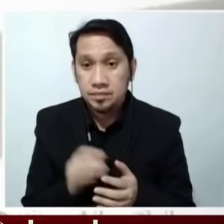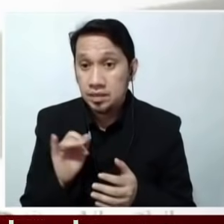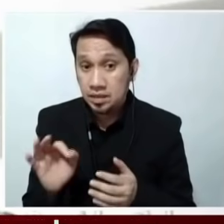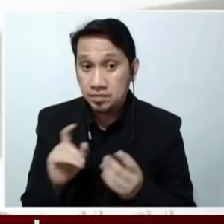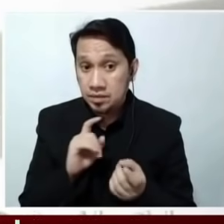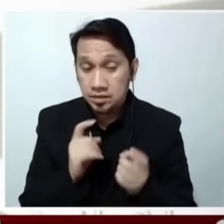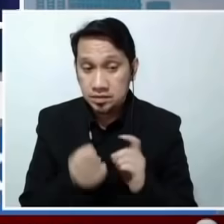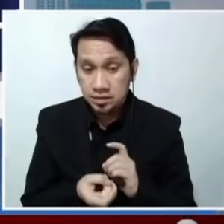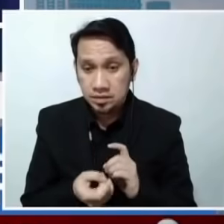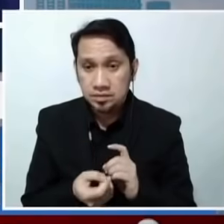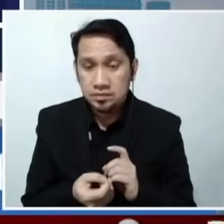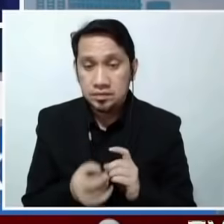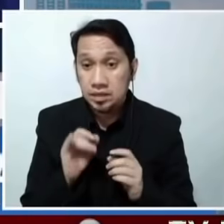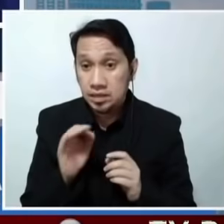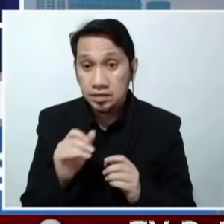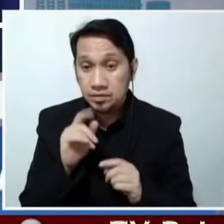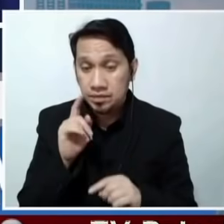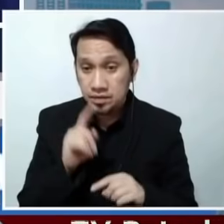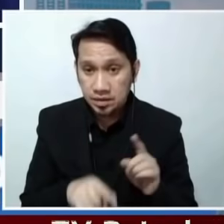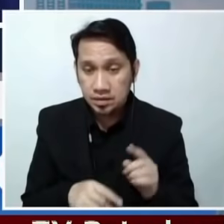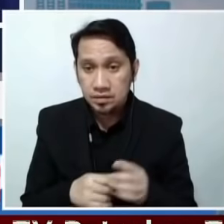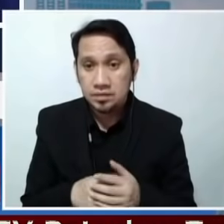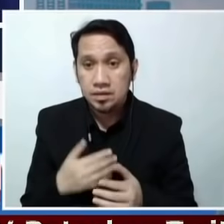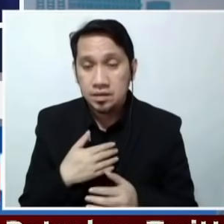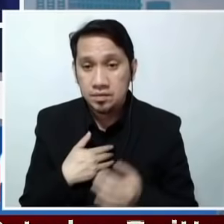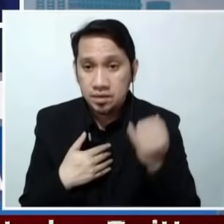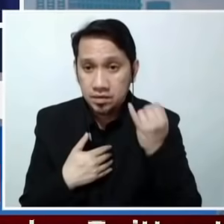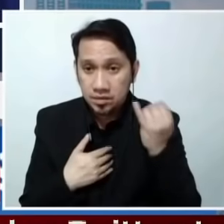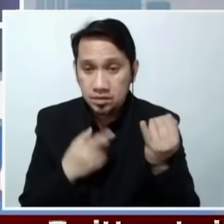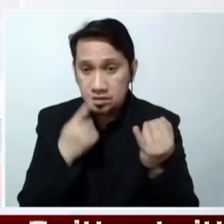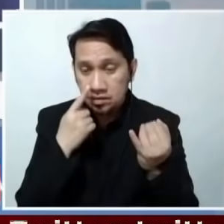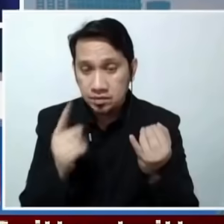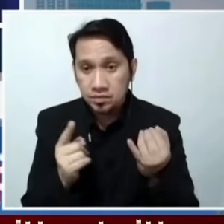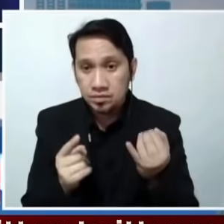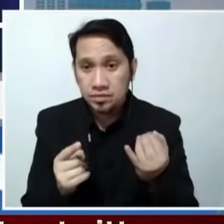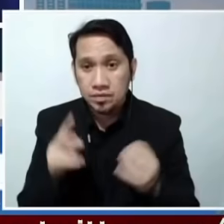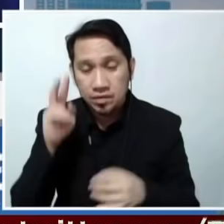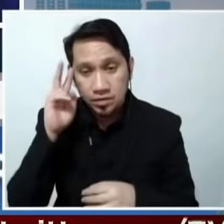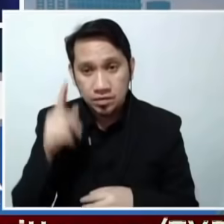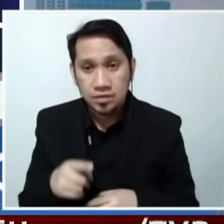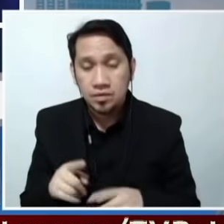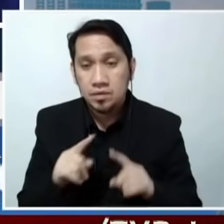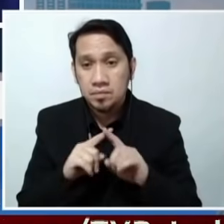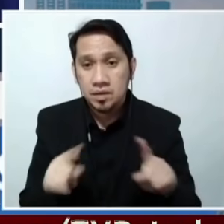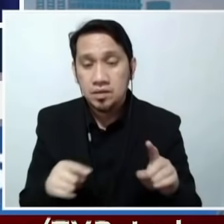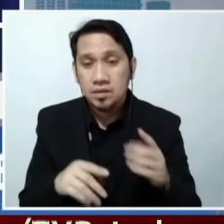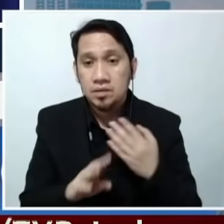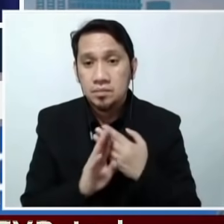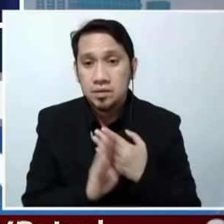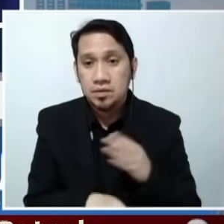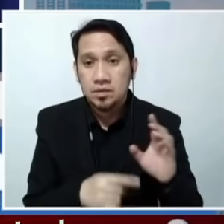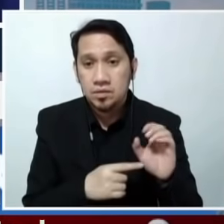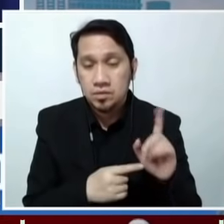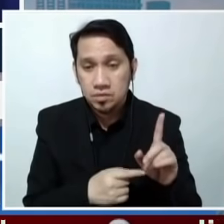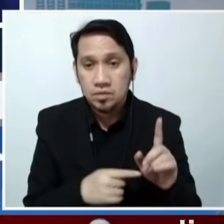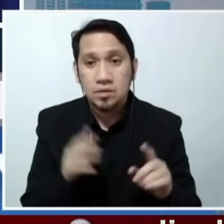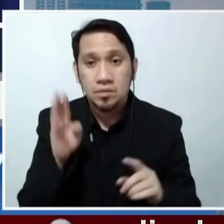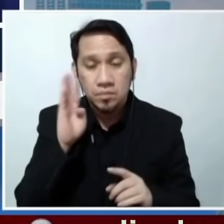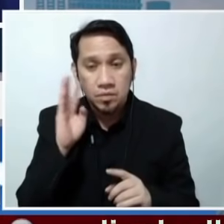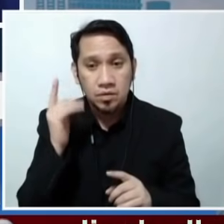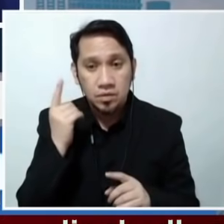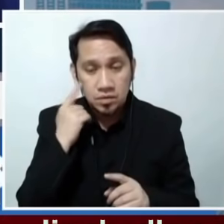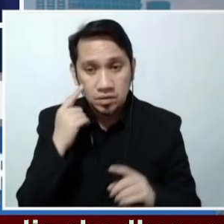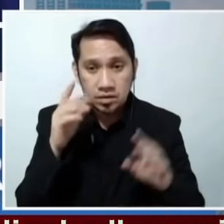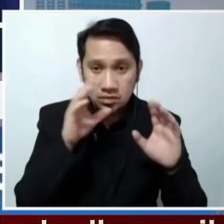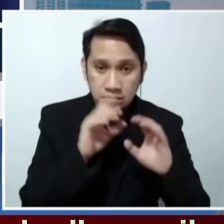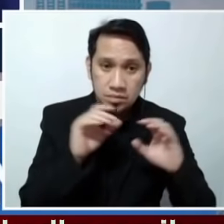ito posible, trying to sell the idea for him to run for vice president, balik tayo sa original plan. Gawin natin si Bongo the